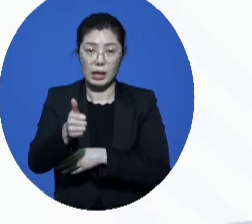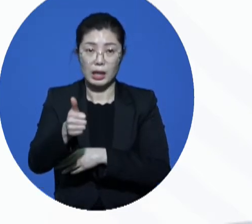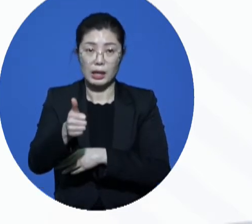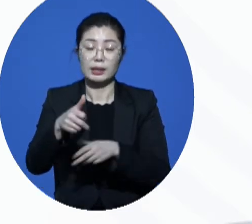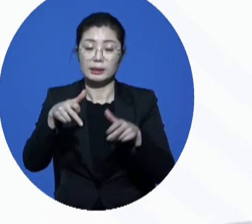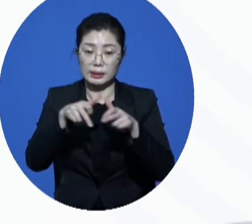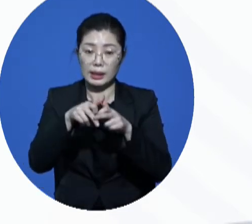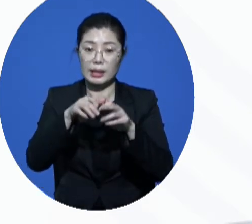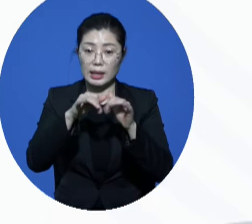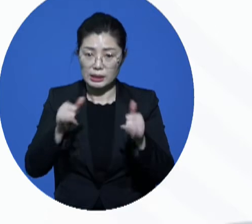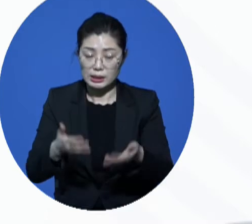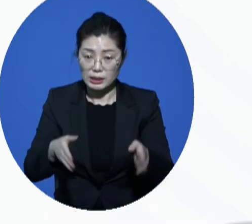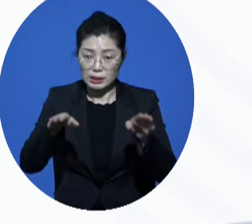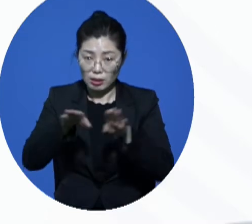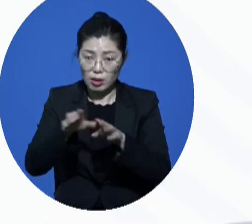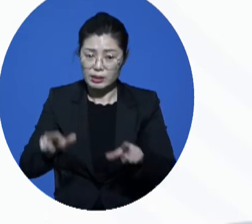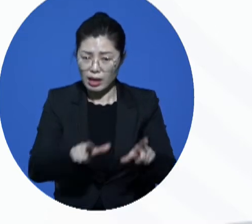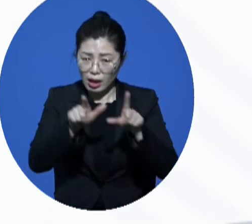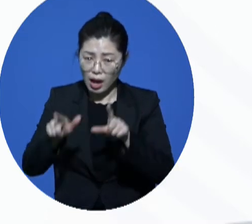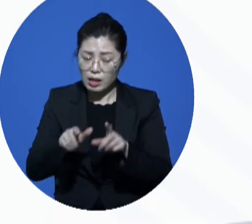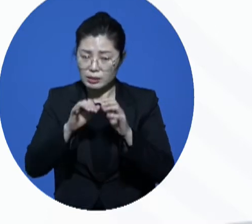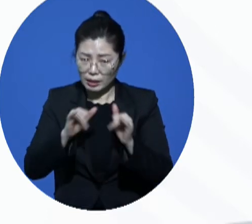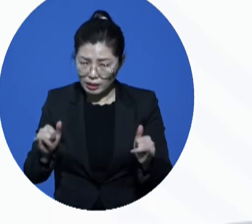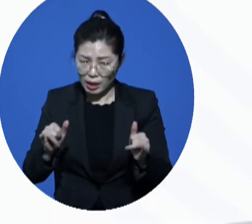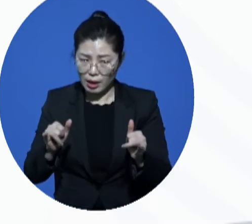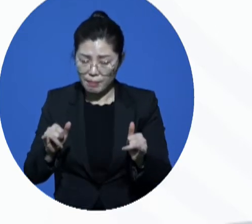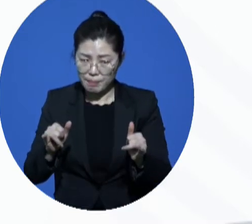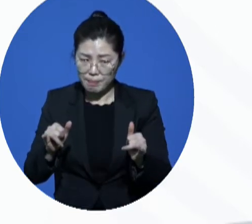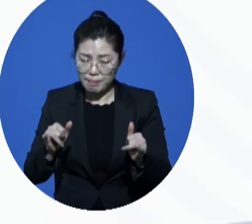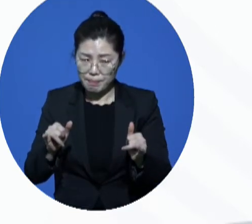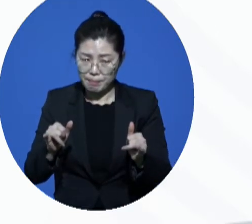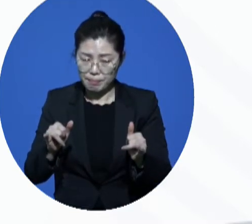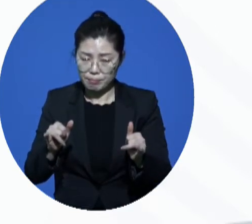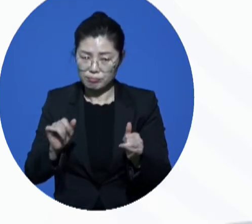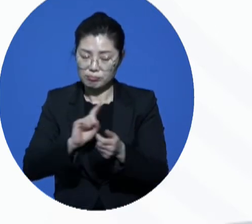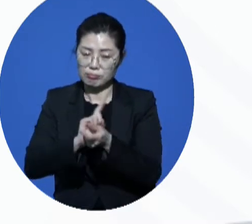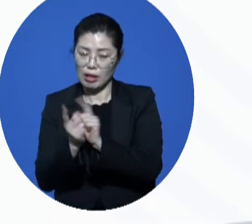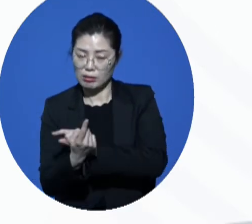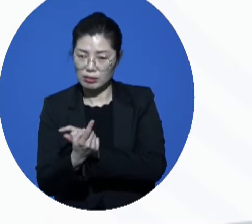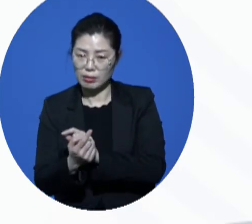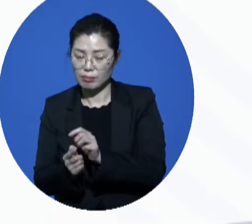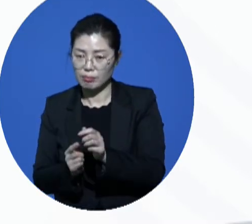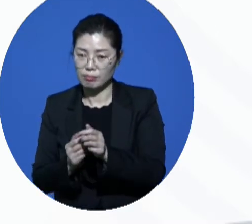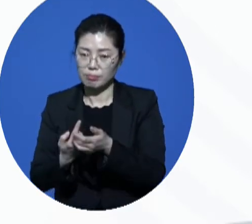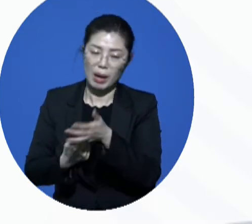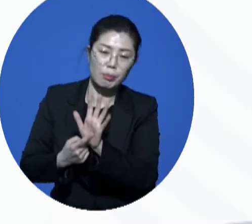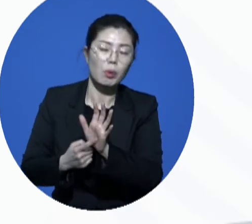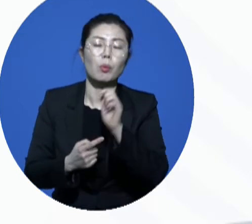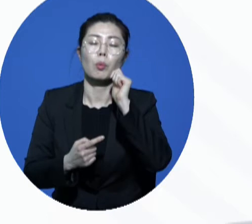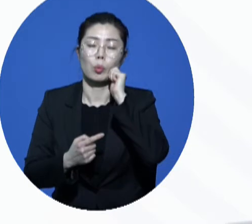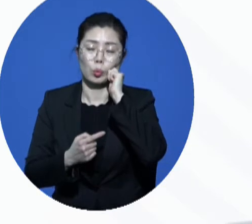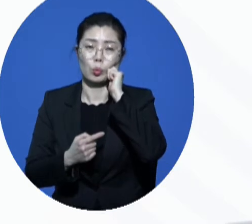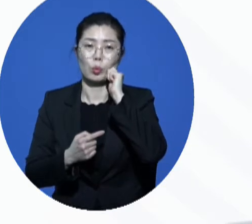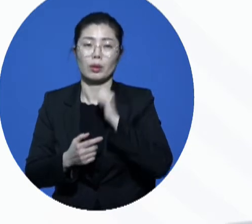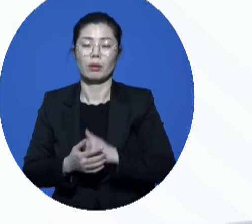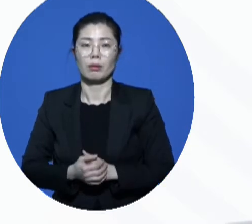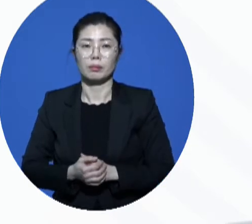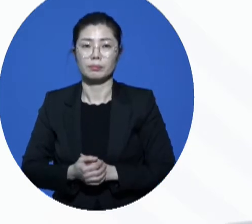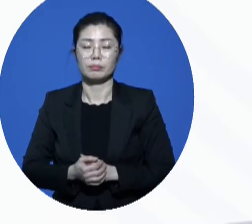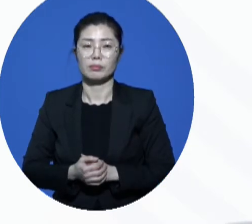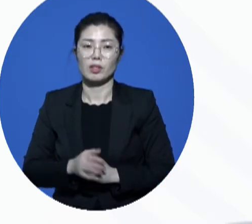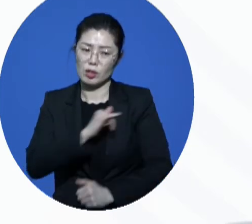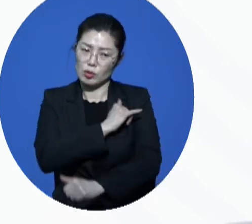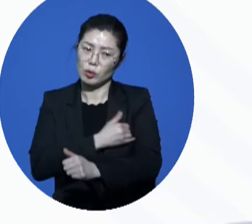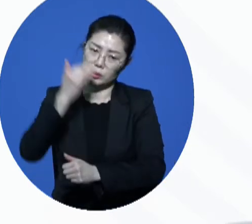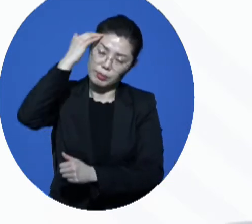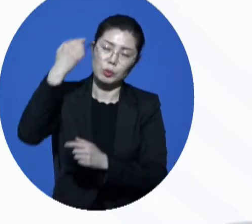시설장이 장애인 시설이 거주인의 이해관계와 권리를 대변할 수 없습니다. 이것은 자기결정을 존중하지 않는 심각한 인권 침해라고